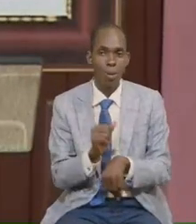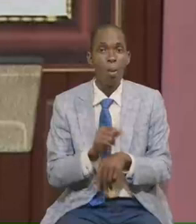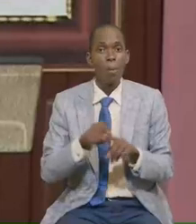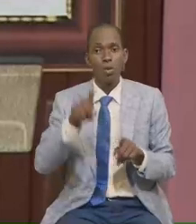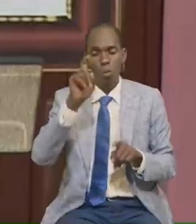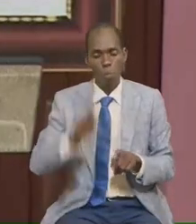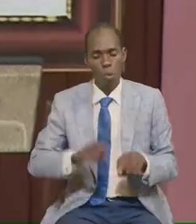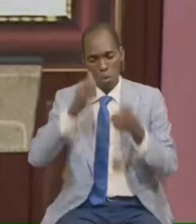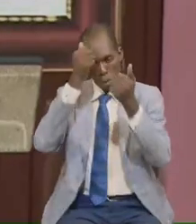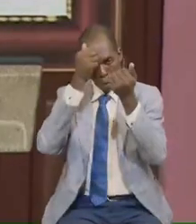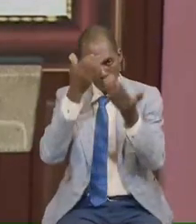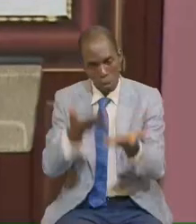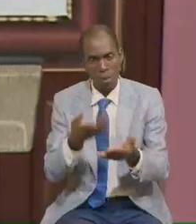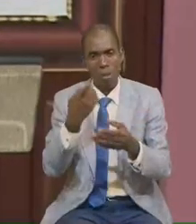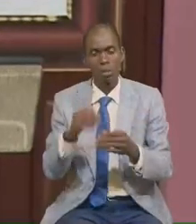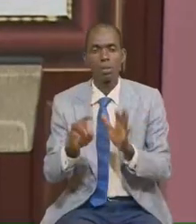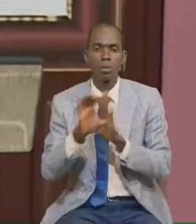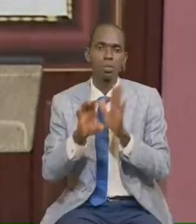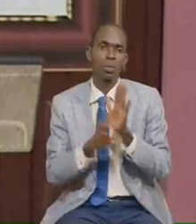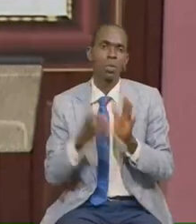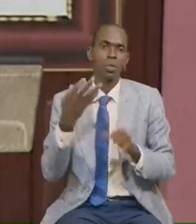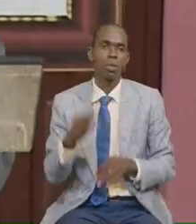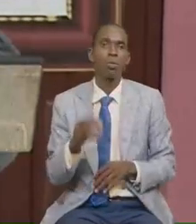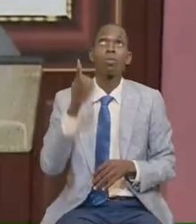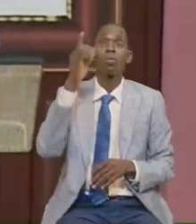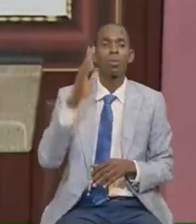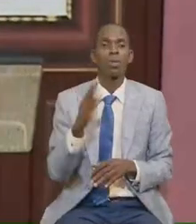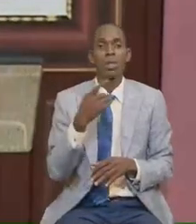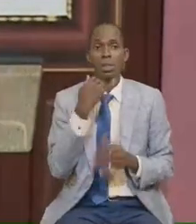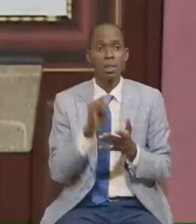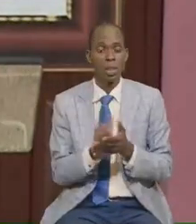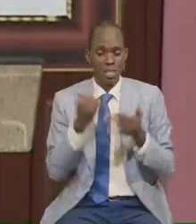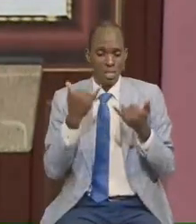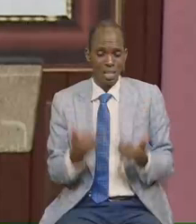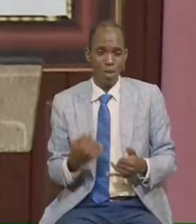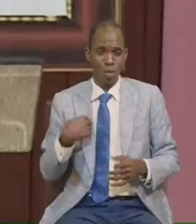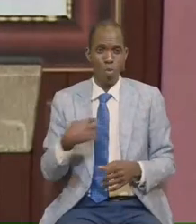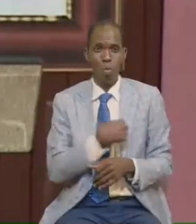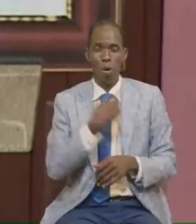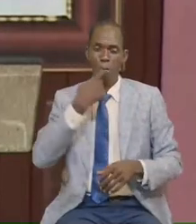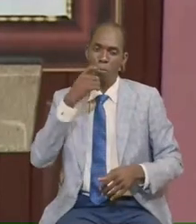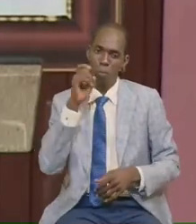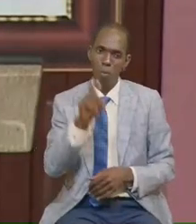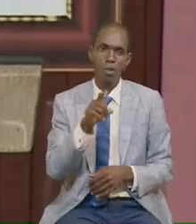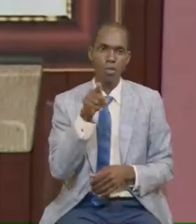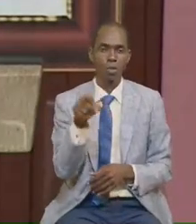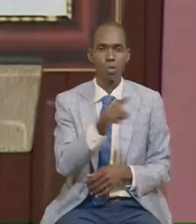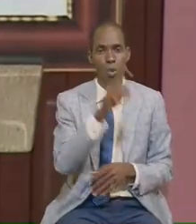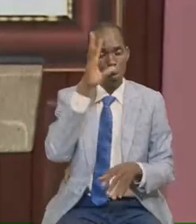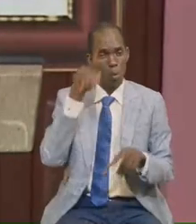et dit non vous recommandons frère au nom de Notre Seigneur